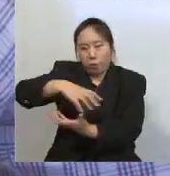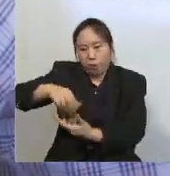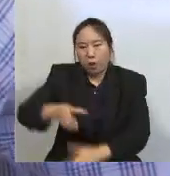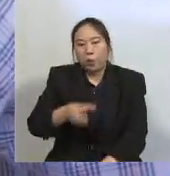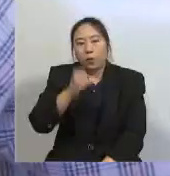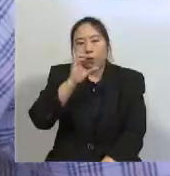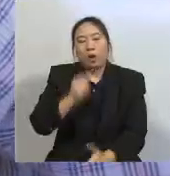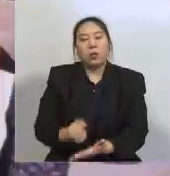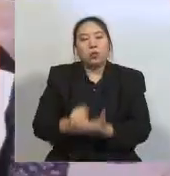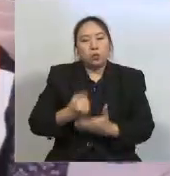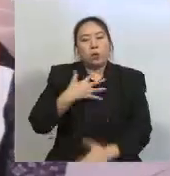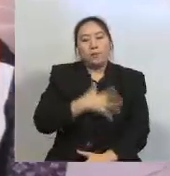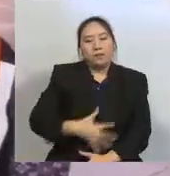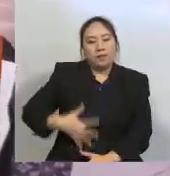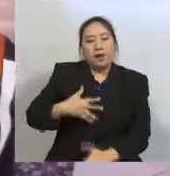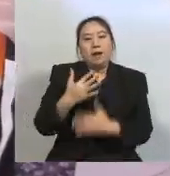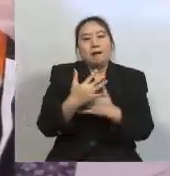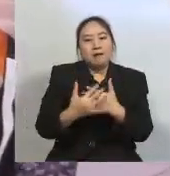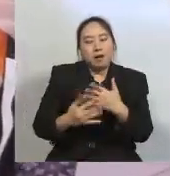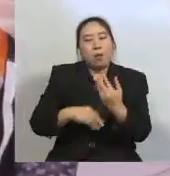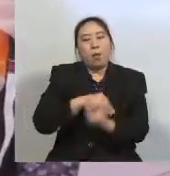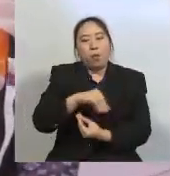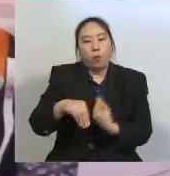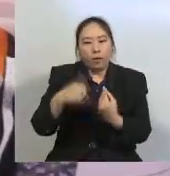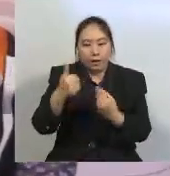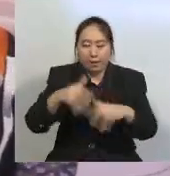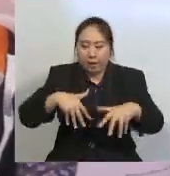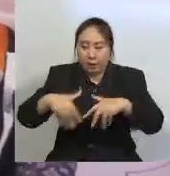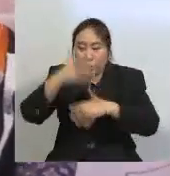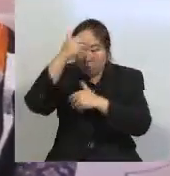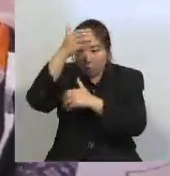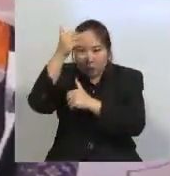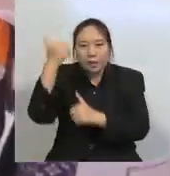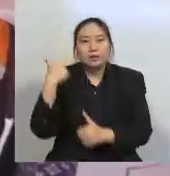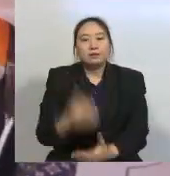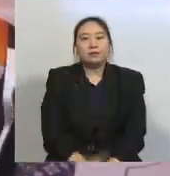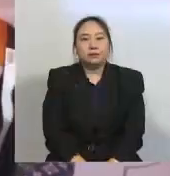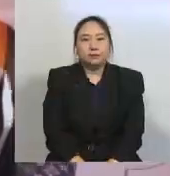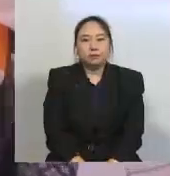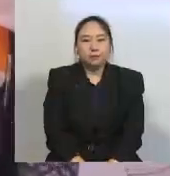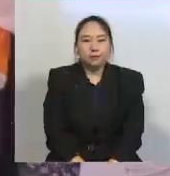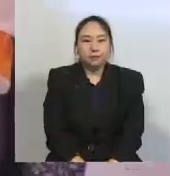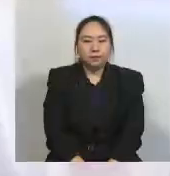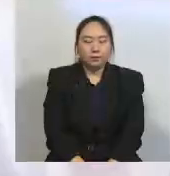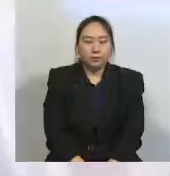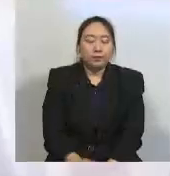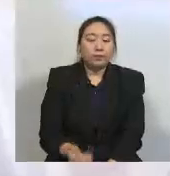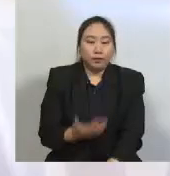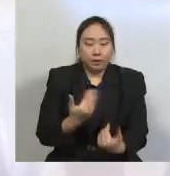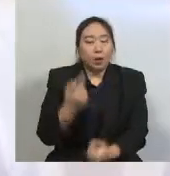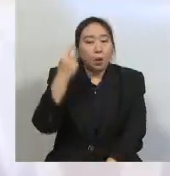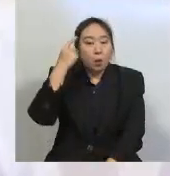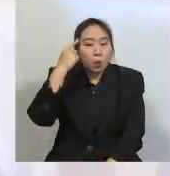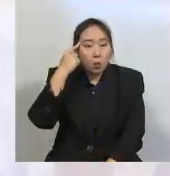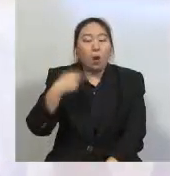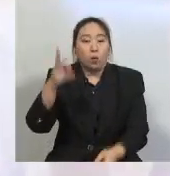มดุลของระบบเลือดซึ่งได้รับความสนใจจากผู้เข้าร่วมกิจกรรมเป็นอย่างดี พอทราบว่าเป็น